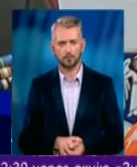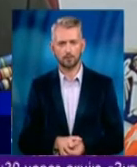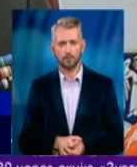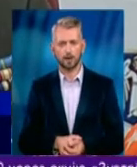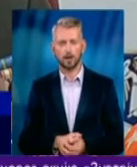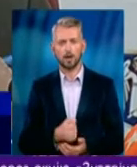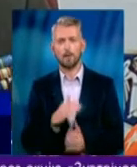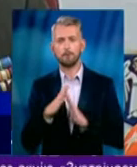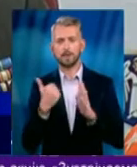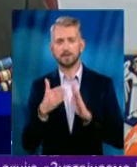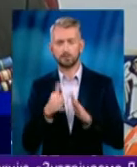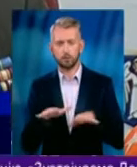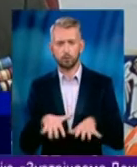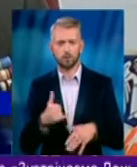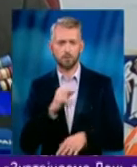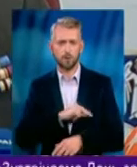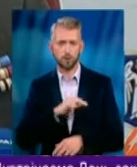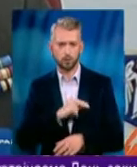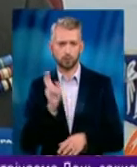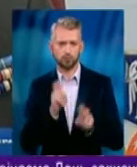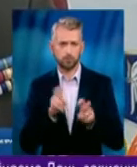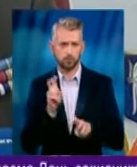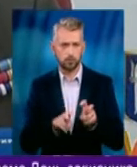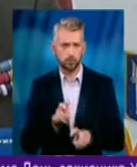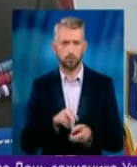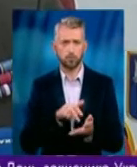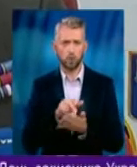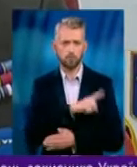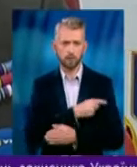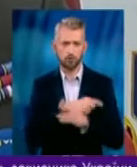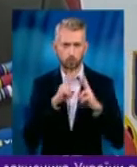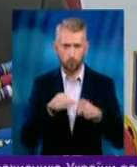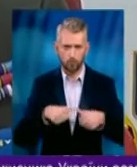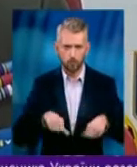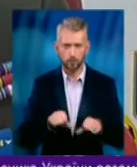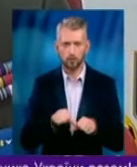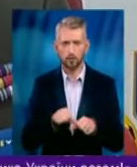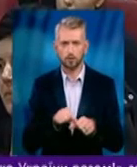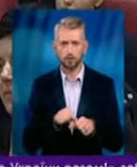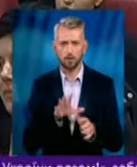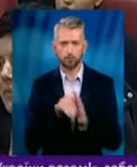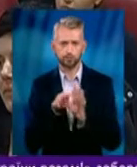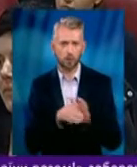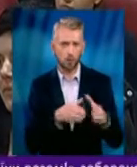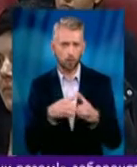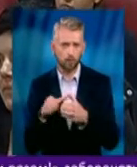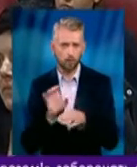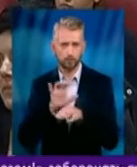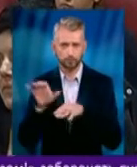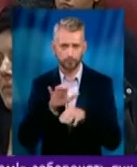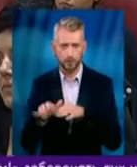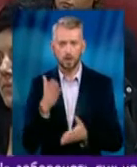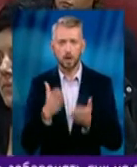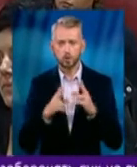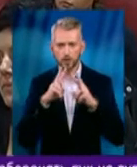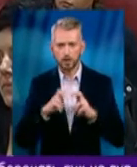Призивний пункт зараз працює, тобто прибувають призивники, вони призначаються, проходять медичну комісію, призначаються команді, здійснюється відправка. Якщо ми аналізуємо призов, який